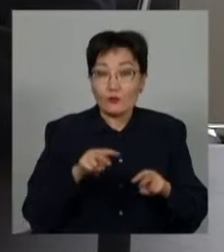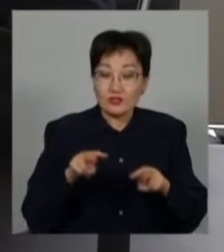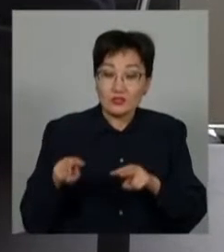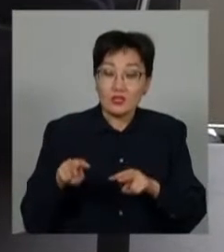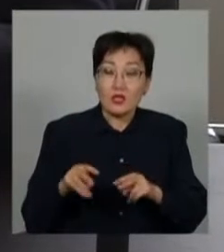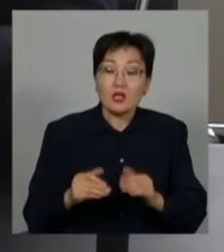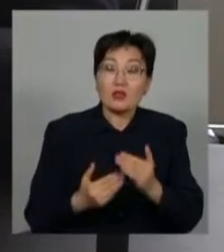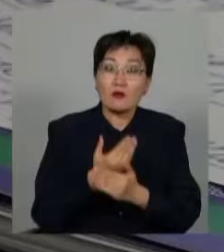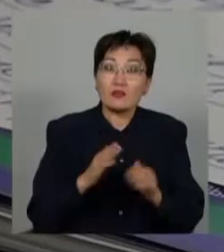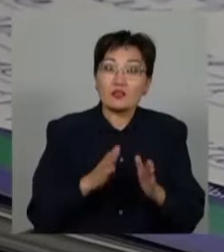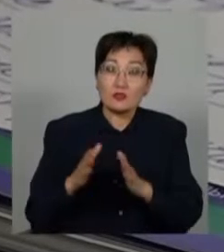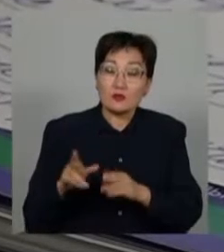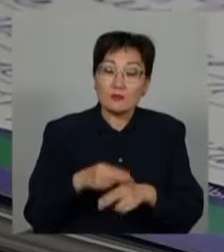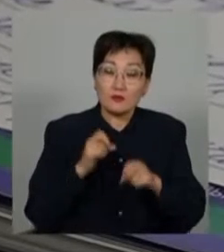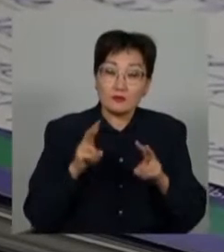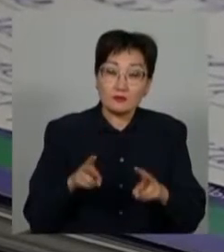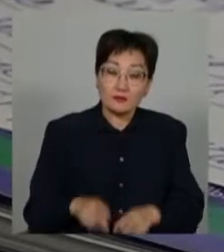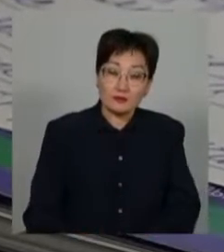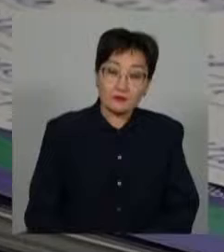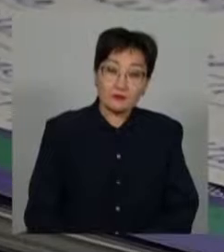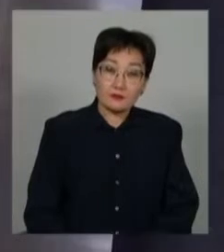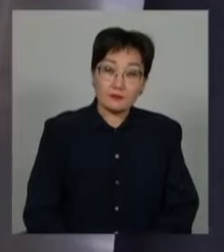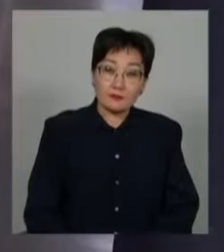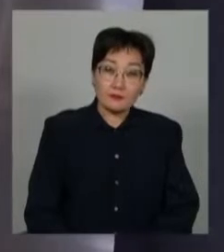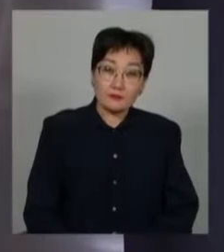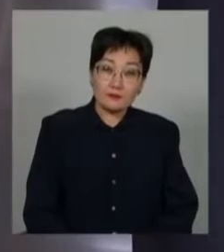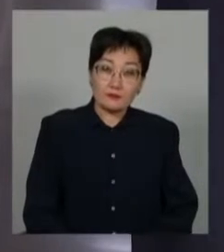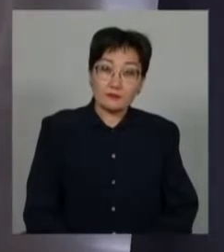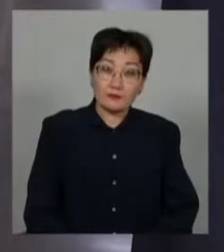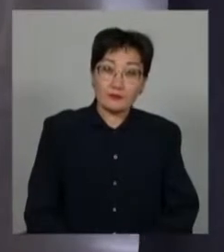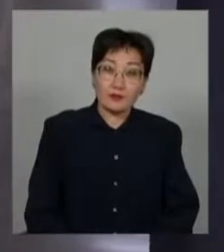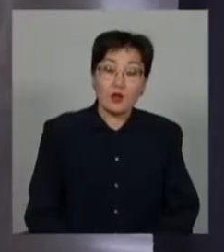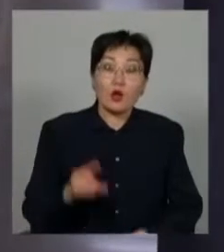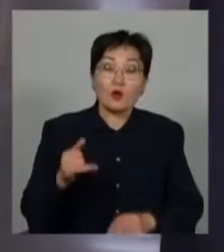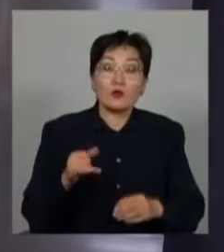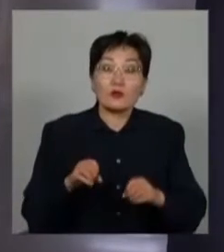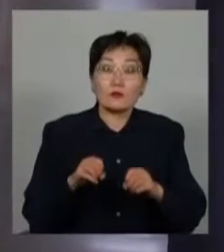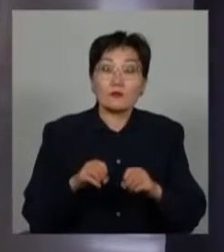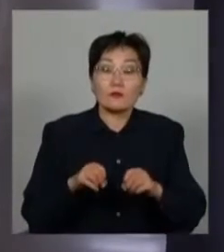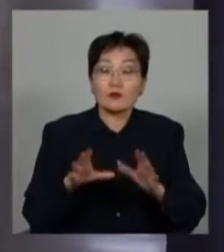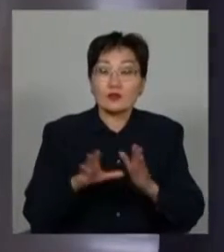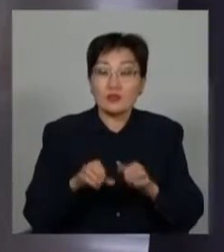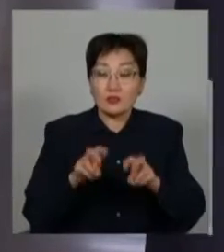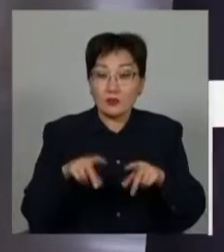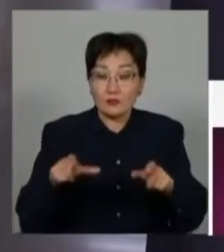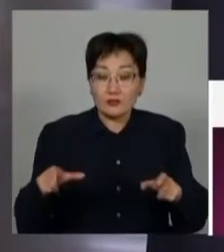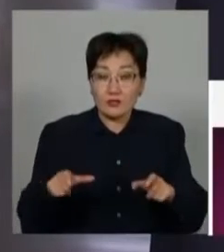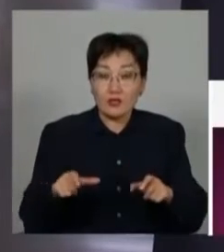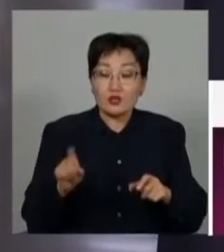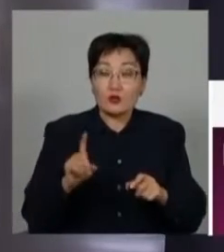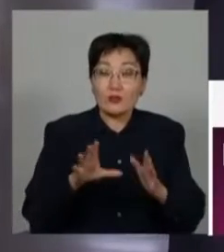новейшие системы безопасности у энергетиков есть правило чтобы энергия